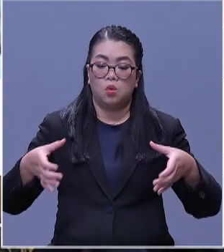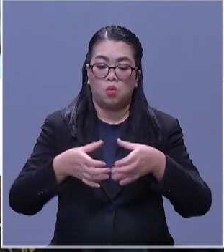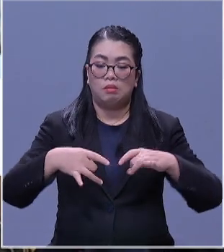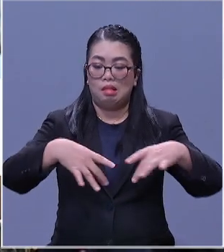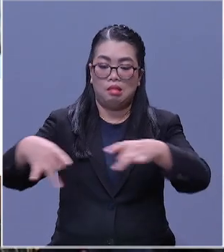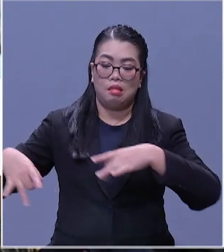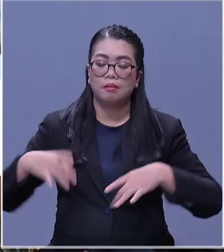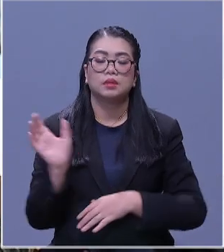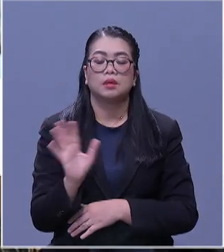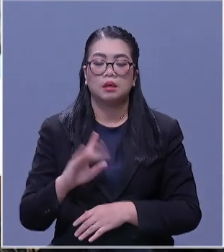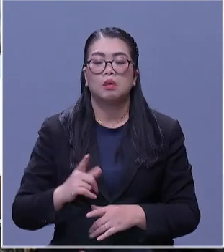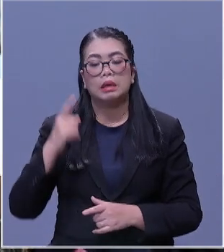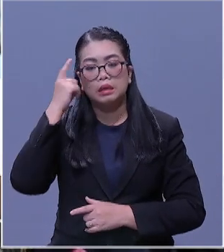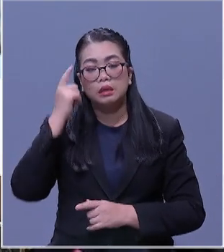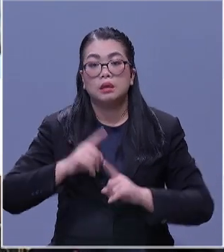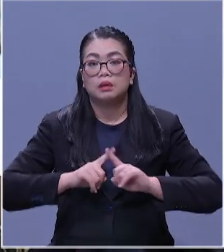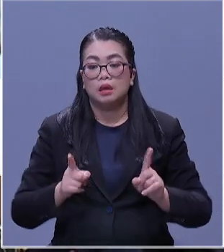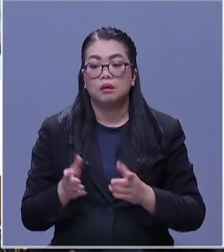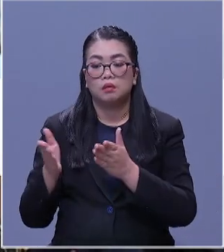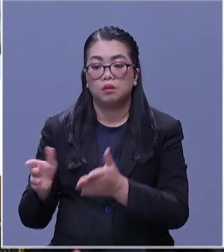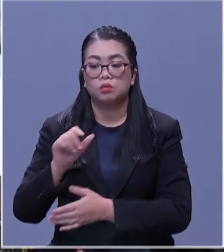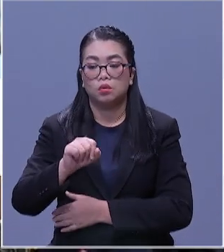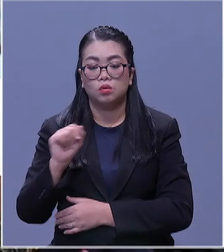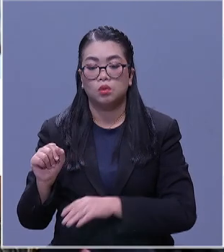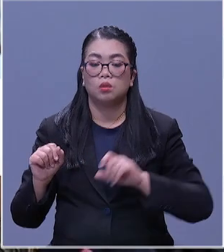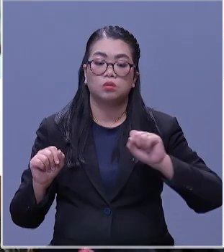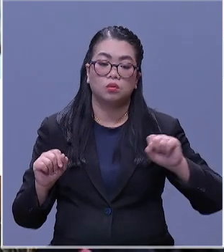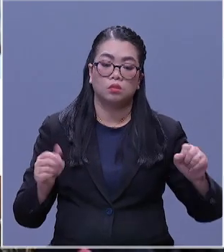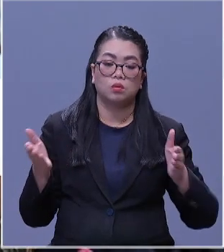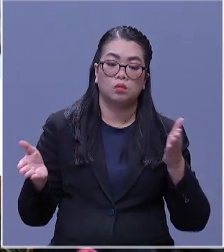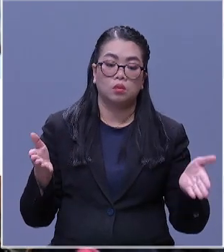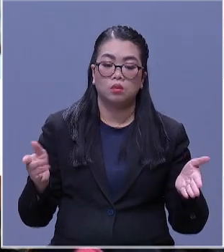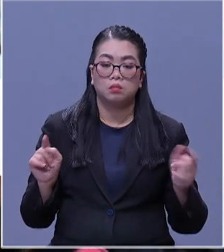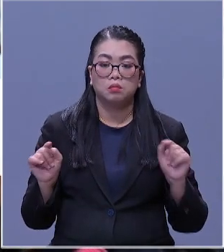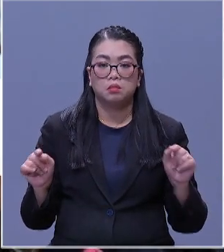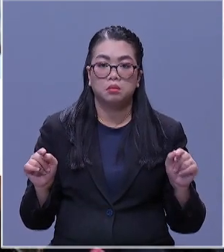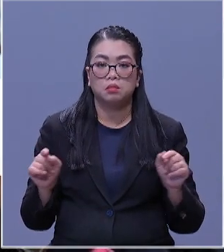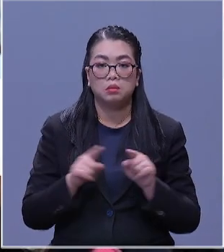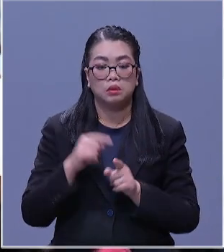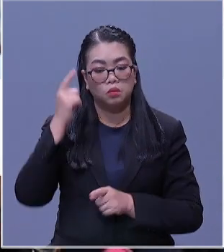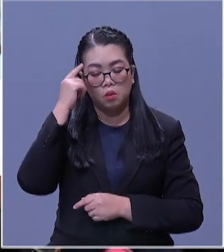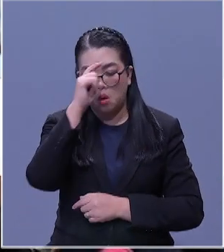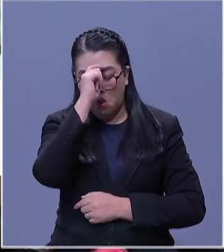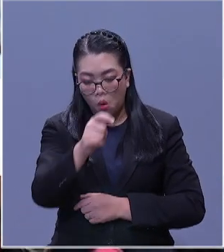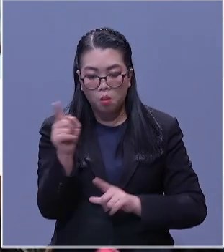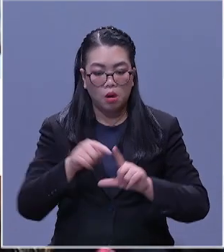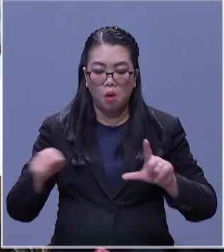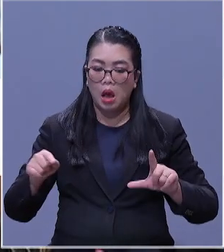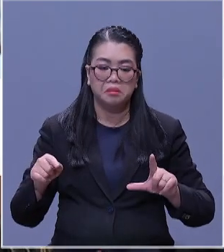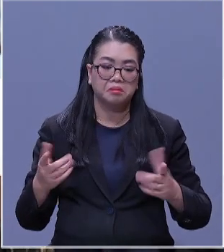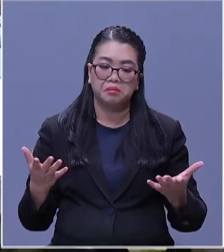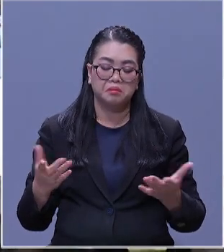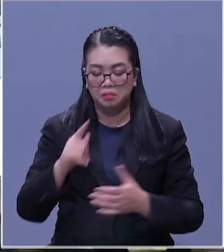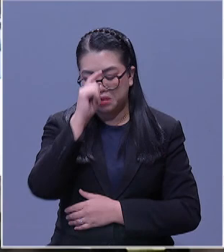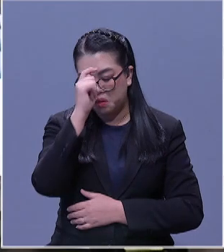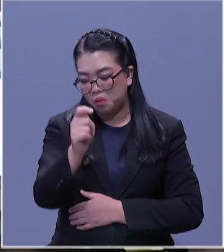ไปว่าจากกรณีของทั้งสสปูอัและสสแจ้เนี่ยมันจะกลายเป็นน้ำผึ้งหยดเดียวมั้ยทำให้ความศรัทธากับพรรคก้าวไกลเนี่ยมัน